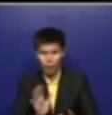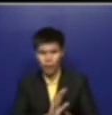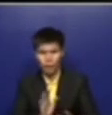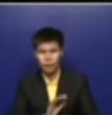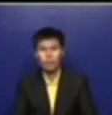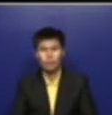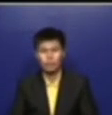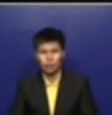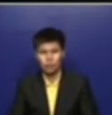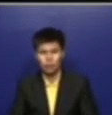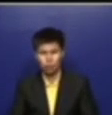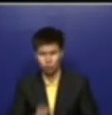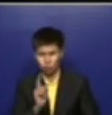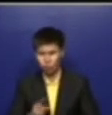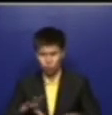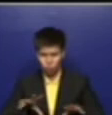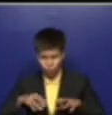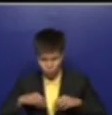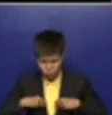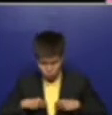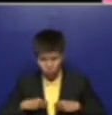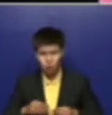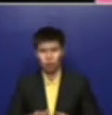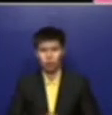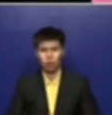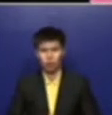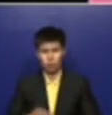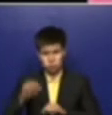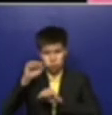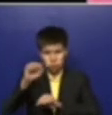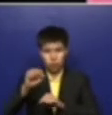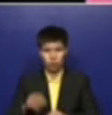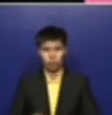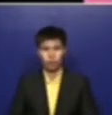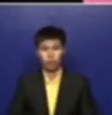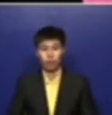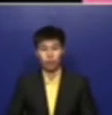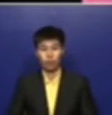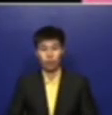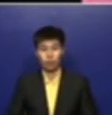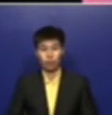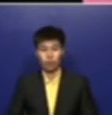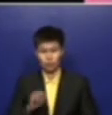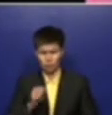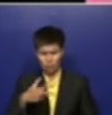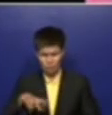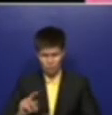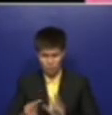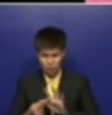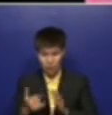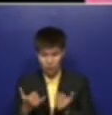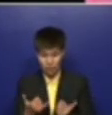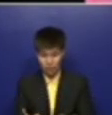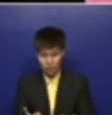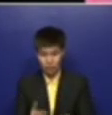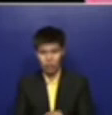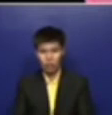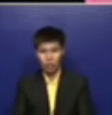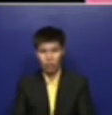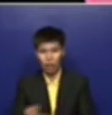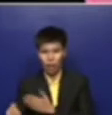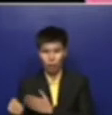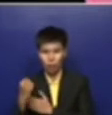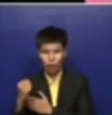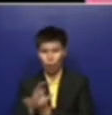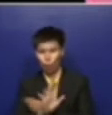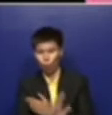ต้องยอมรับและประกาศในสภาแห่งนี้เพราะสภาแห่งนี้เป็นสถานที่ศักดิ์สิทธิ์เป็นที่ใช้อำนาจของพี่น้องประชา